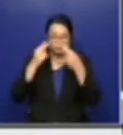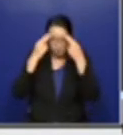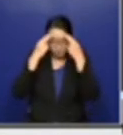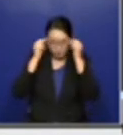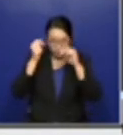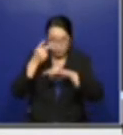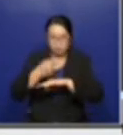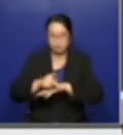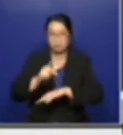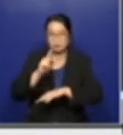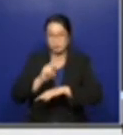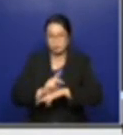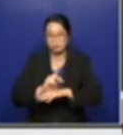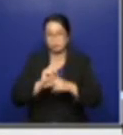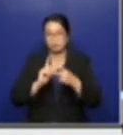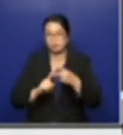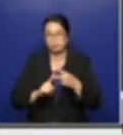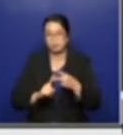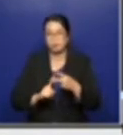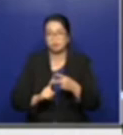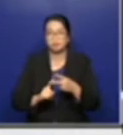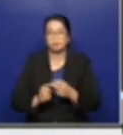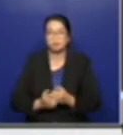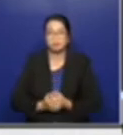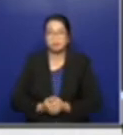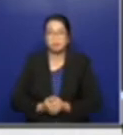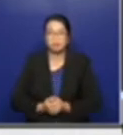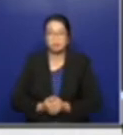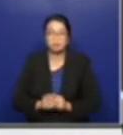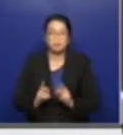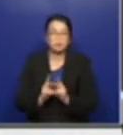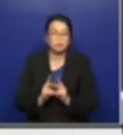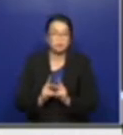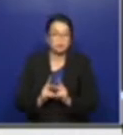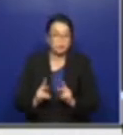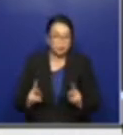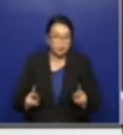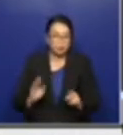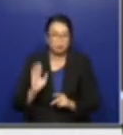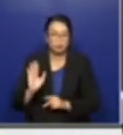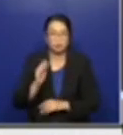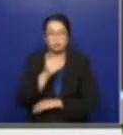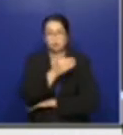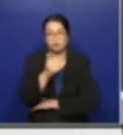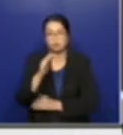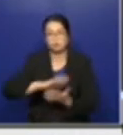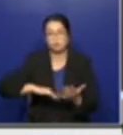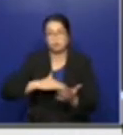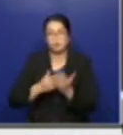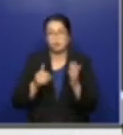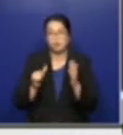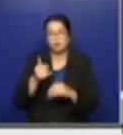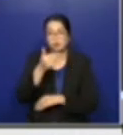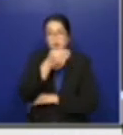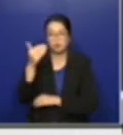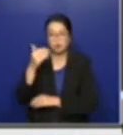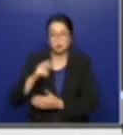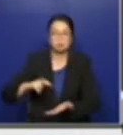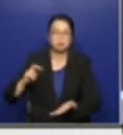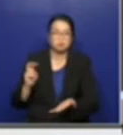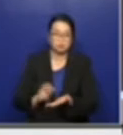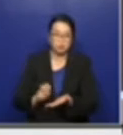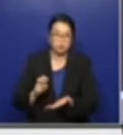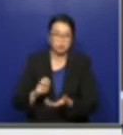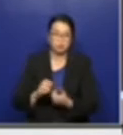รีประยุทธ์จันทร์โอชาในฐานะที่เป็นประธานกรรมการยุทธศาสตร์ชาติเนี่ยนะครับให้ความเห็นชอบ